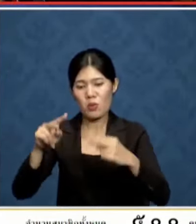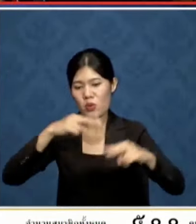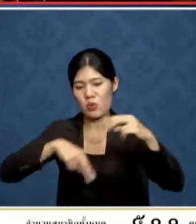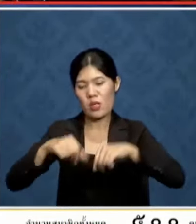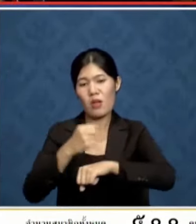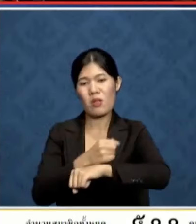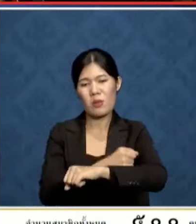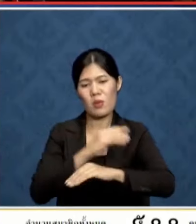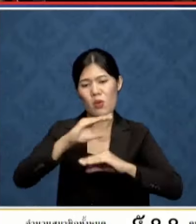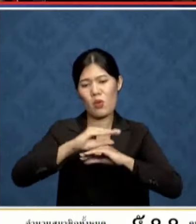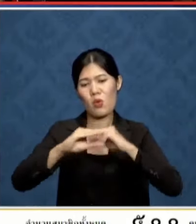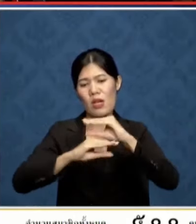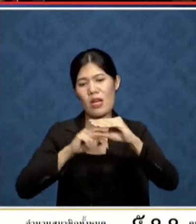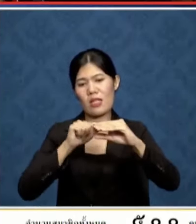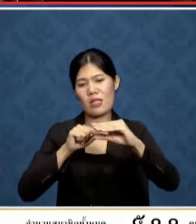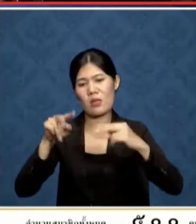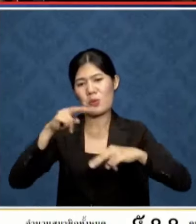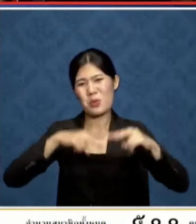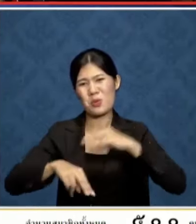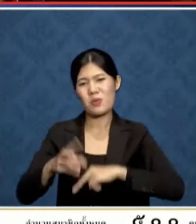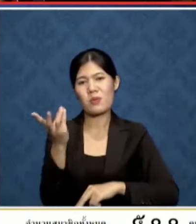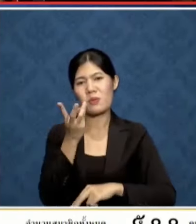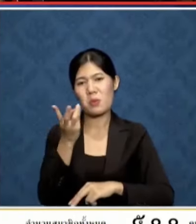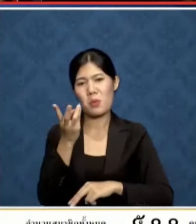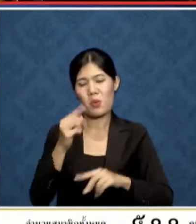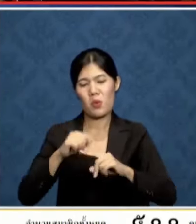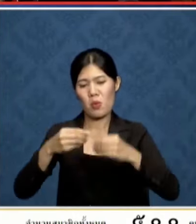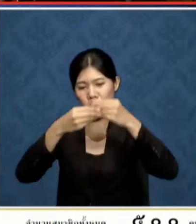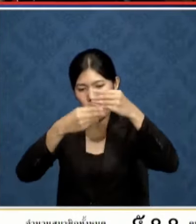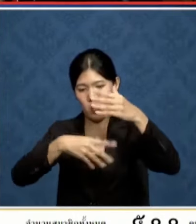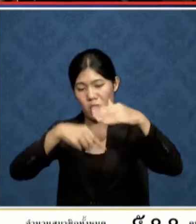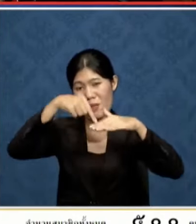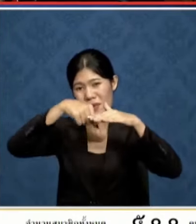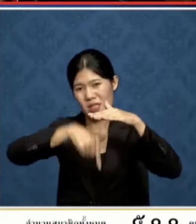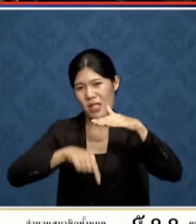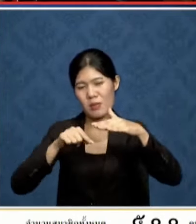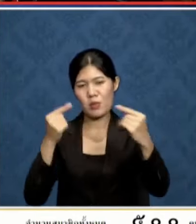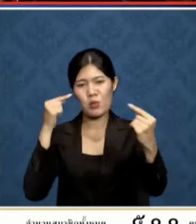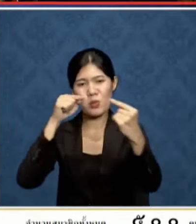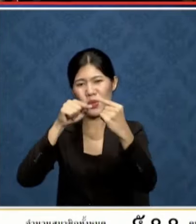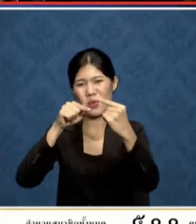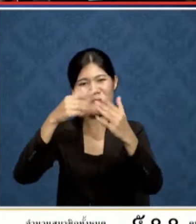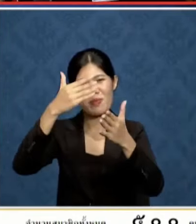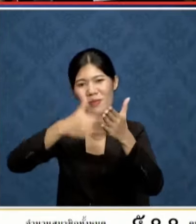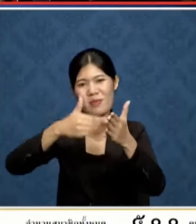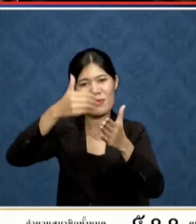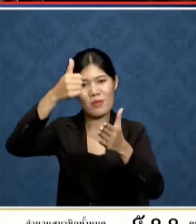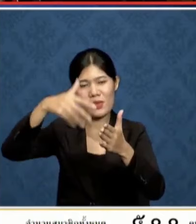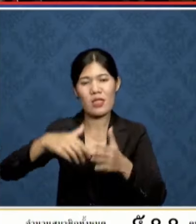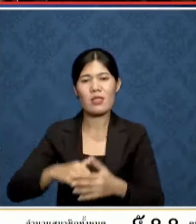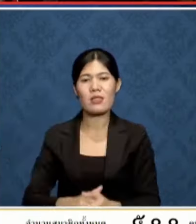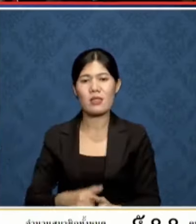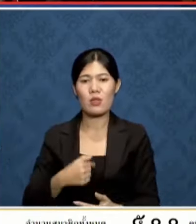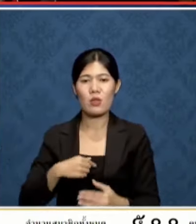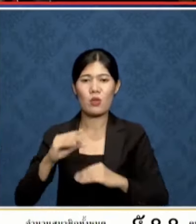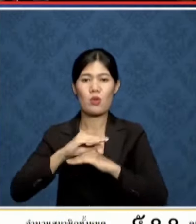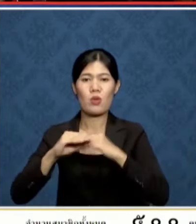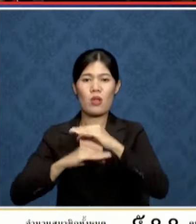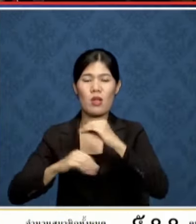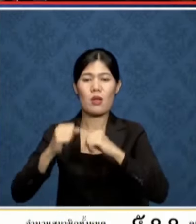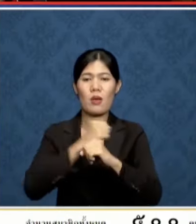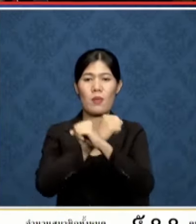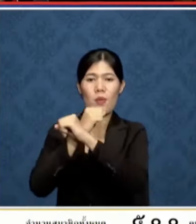แต่ละโครงการที่ตั้งมาดูแลคนได้น้อยมากและถ้าไปดูในรายละเอียดครับจะพบว่าไปไม่ถึงเป้าหมายด้วยซ้ำนะครับเช่นโครงการป้องกันและแก้แก้ไขปัญหาค้า